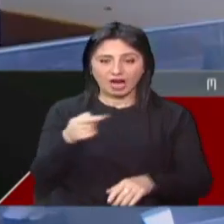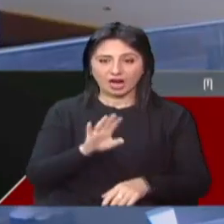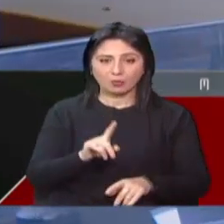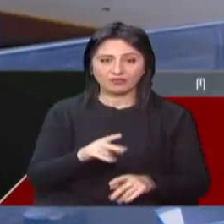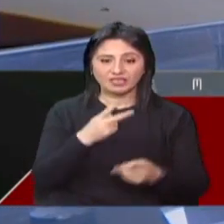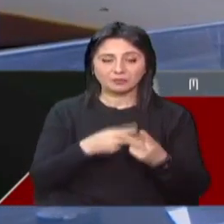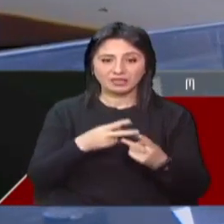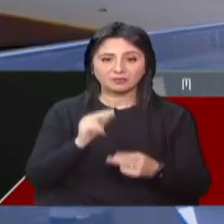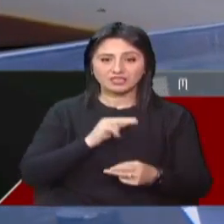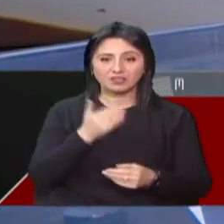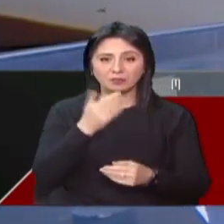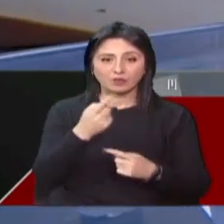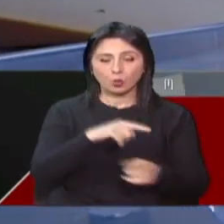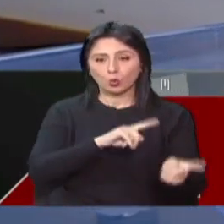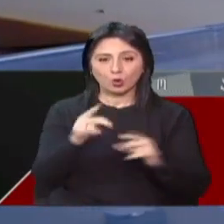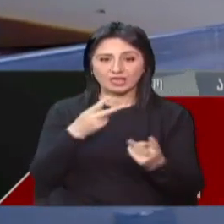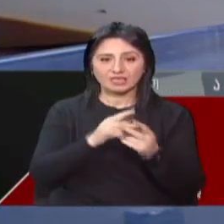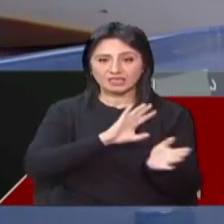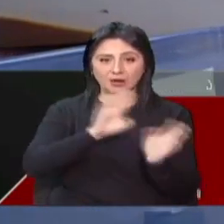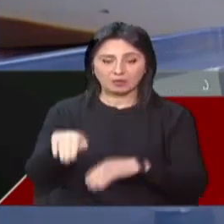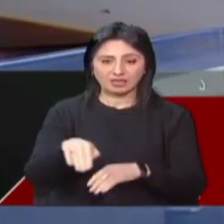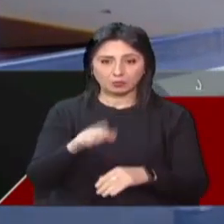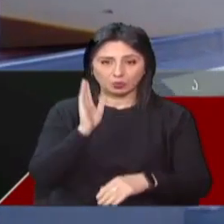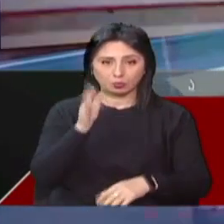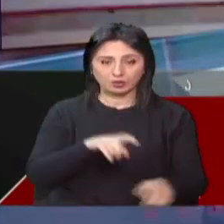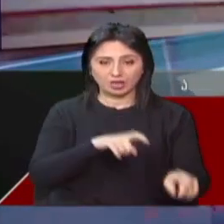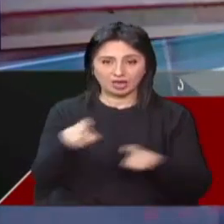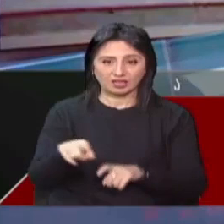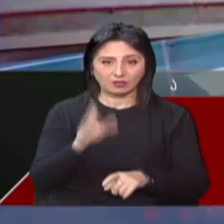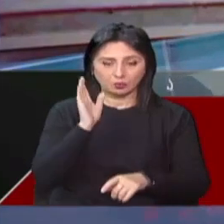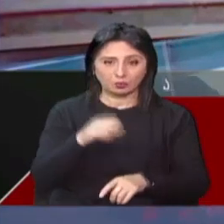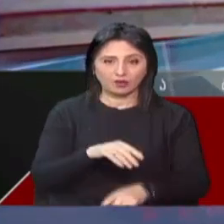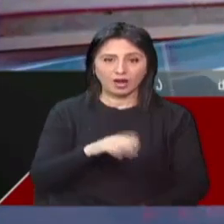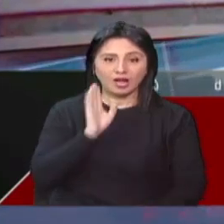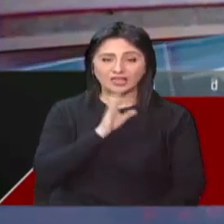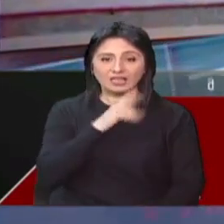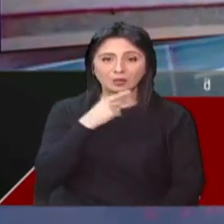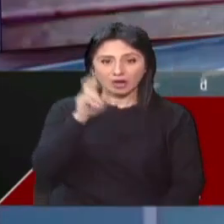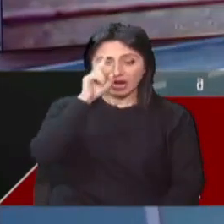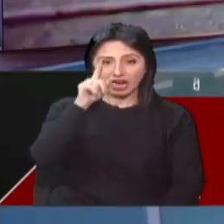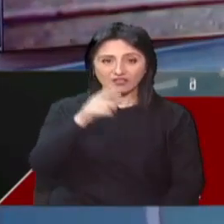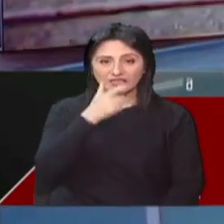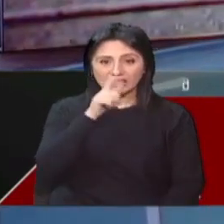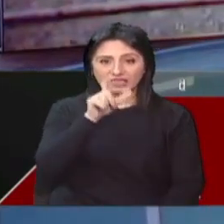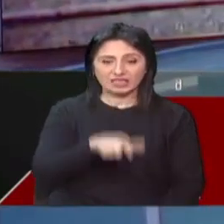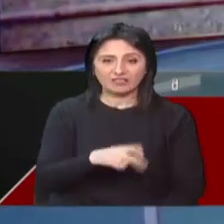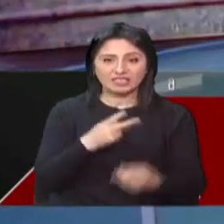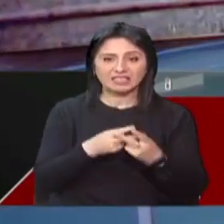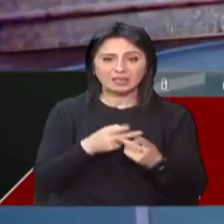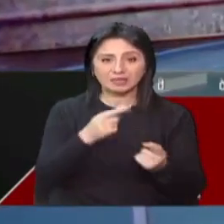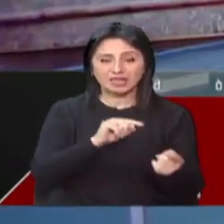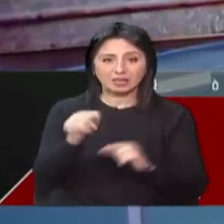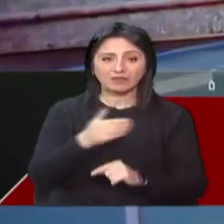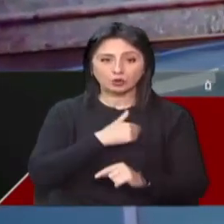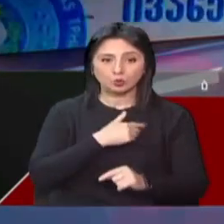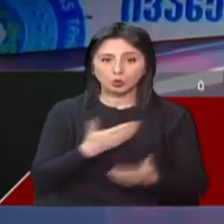რომ პენდენცურმა სამსახურმა მისი უკან საპატიმრო დაწესებულებაში გადაყვანა დააპირავს. Giulia Alasanias თქმით კი ხელისუფლება Saakashvilis საპატიმროში დაბრუნებას